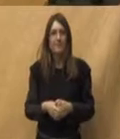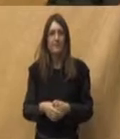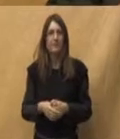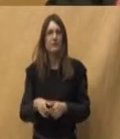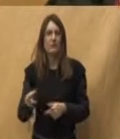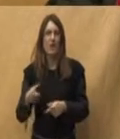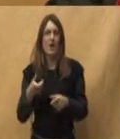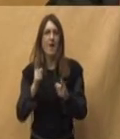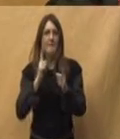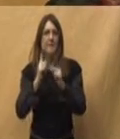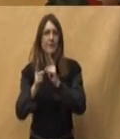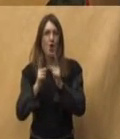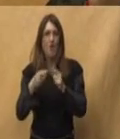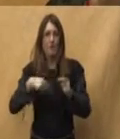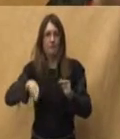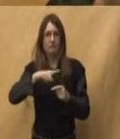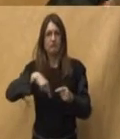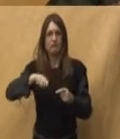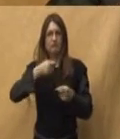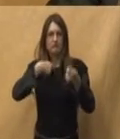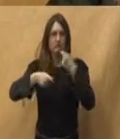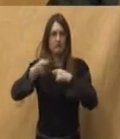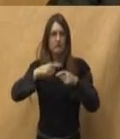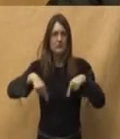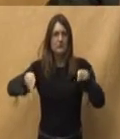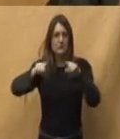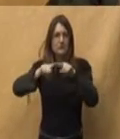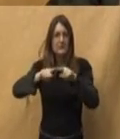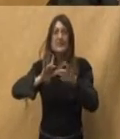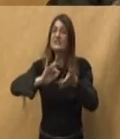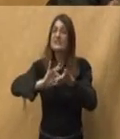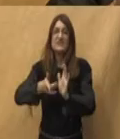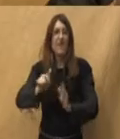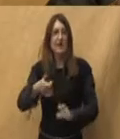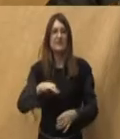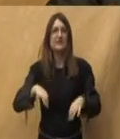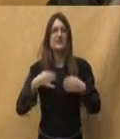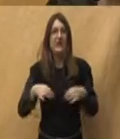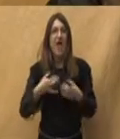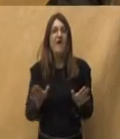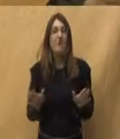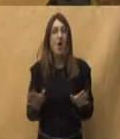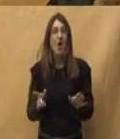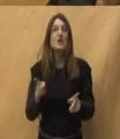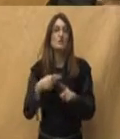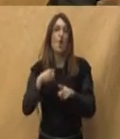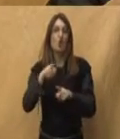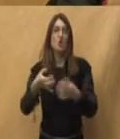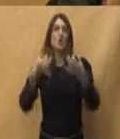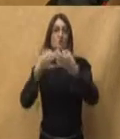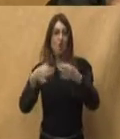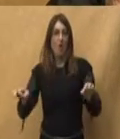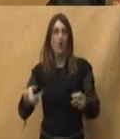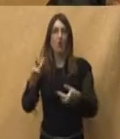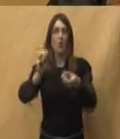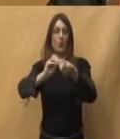prometu, sve namirnice u prometu su formalno zdrave. Zašto kažem zdrave? Zato što su odobrene za upotrebu. Čim su